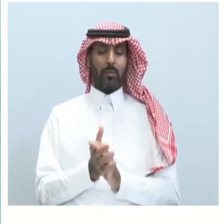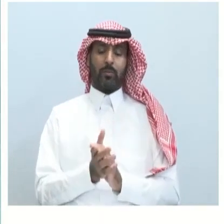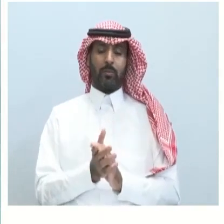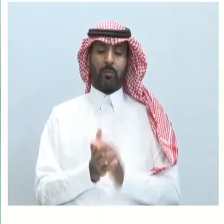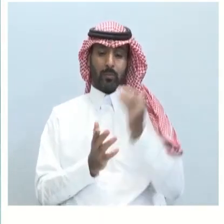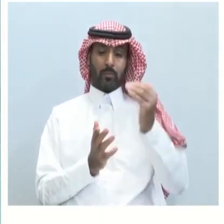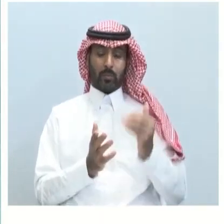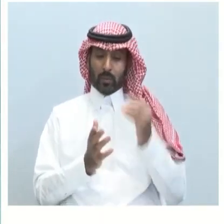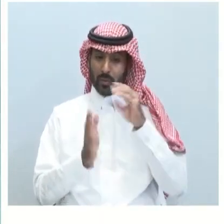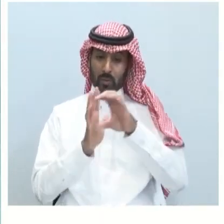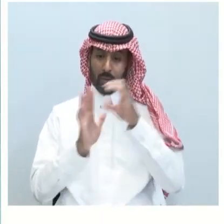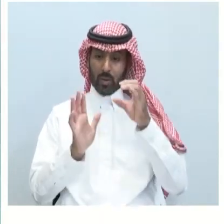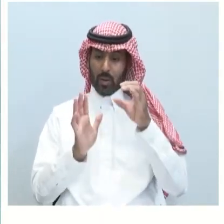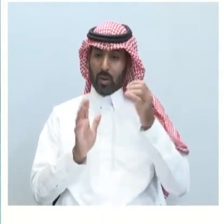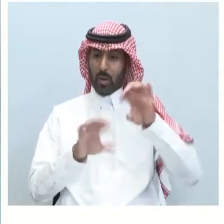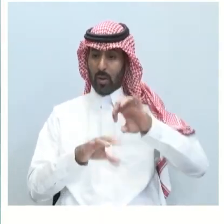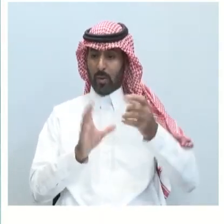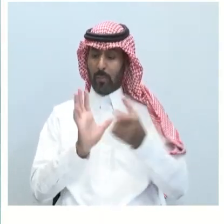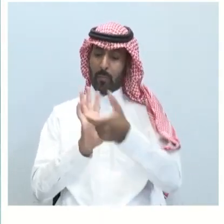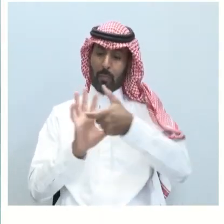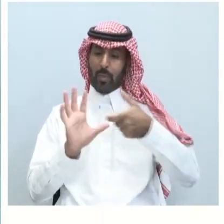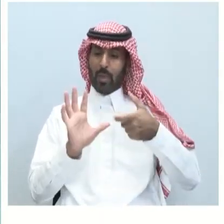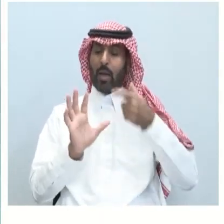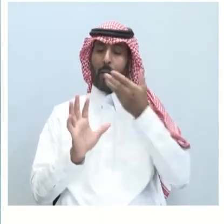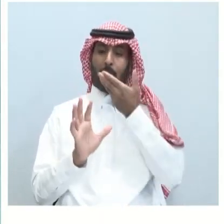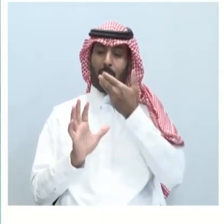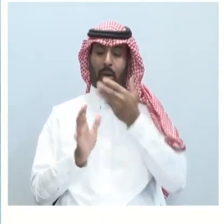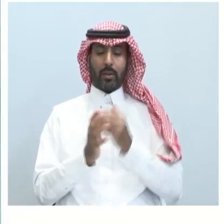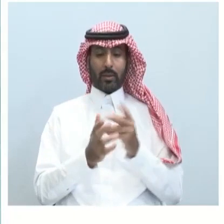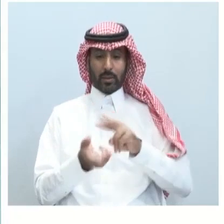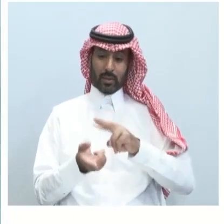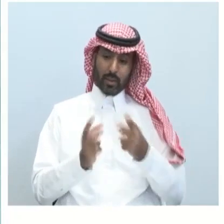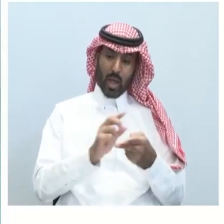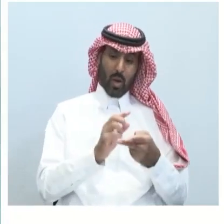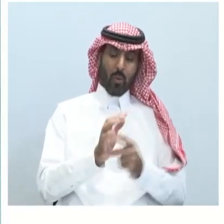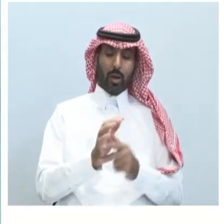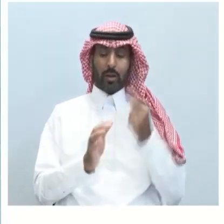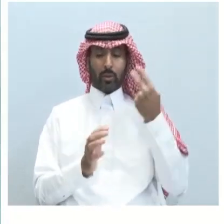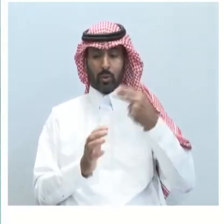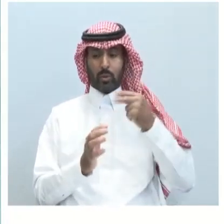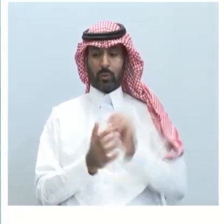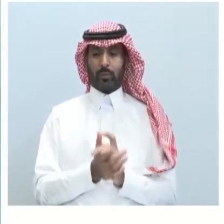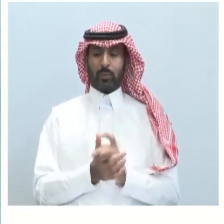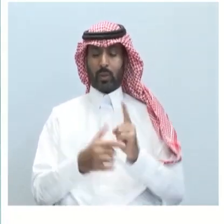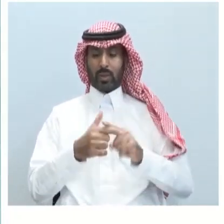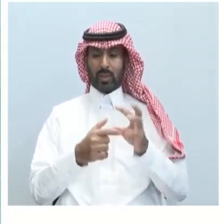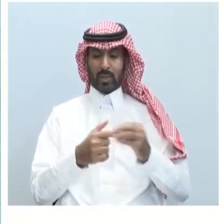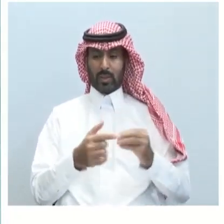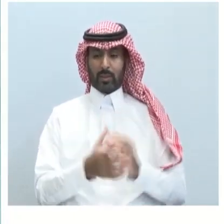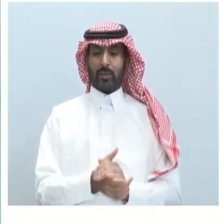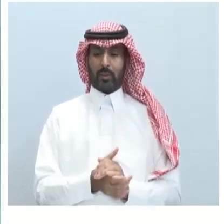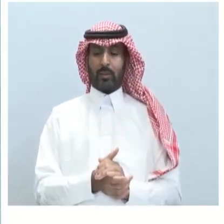هذه المعادله الرئيسيه اللي وضعناها قبل شوي اللي هو الماء سوف يتاين الى عيون الهيدروجين وايون من